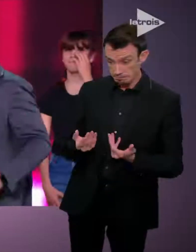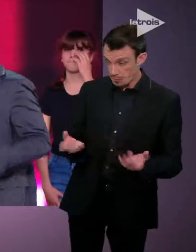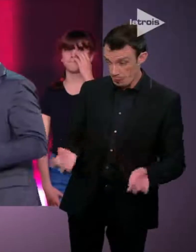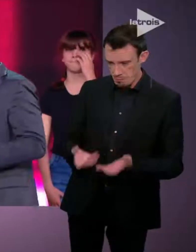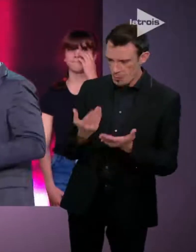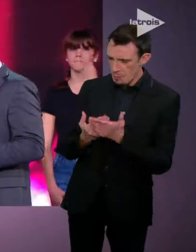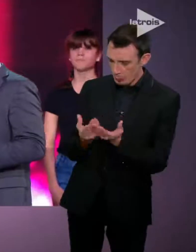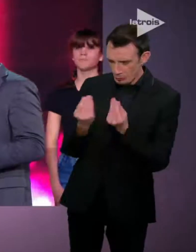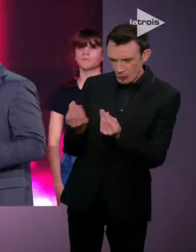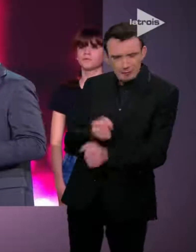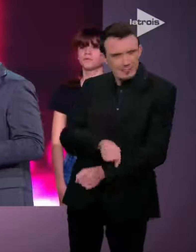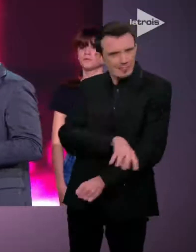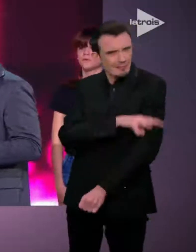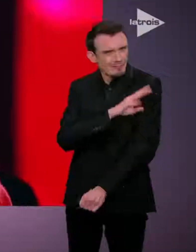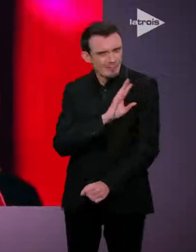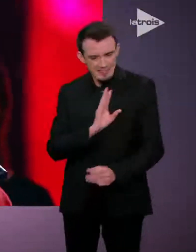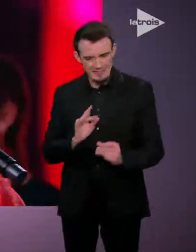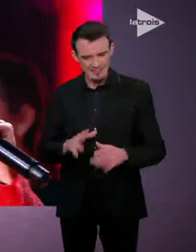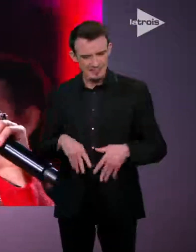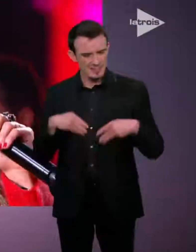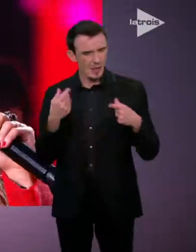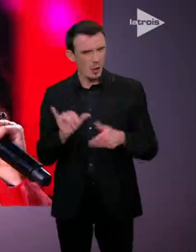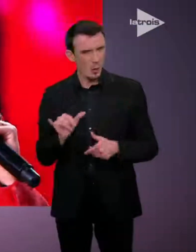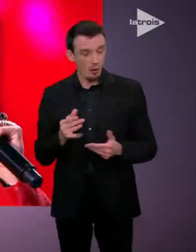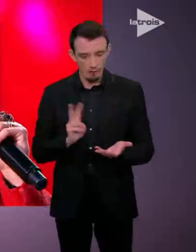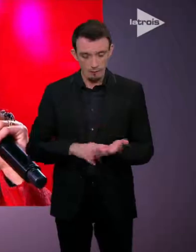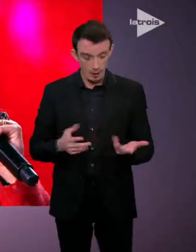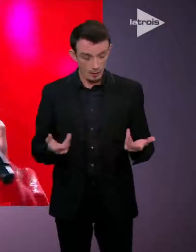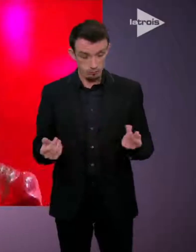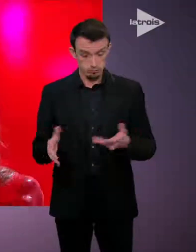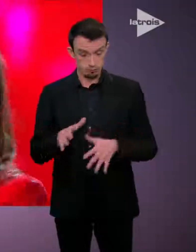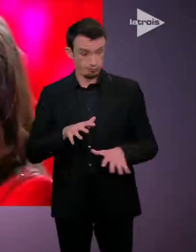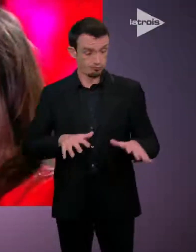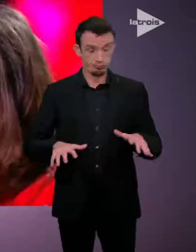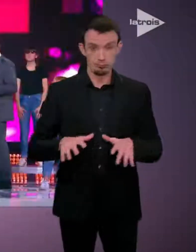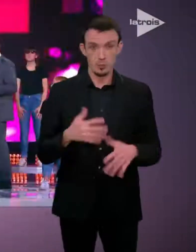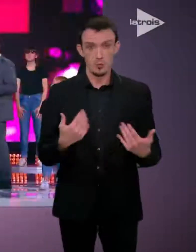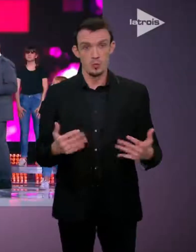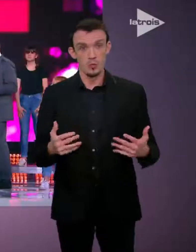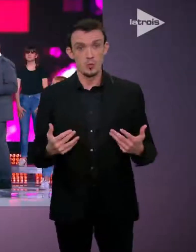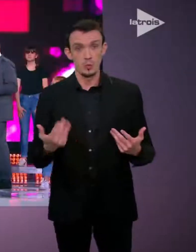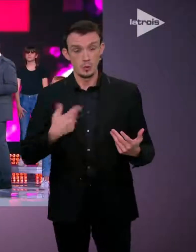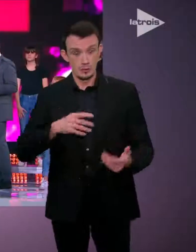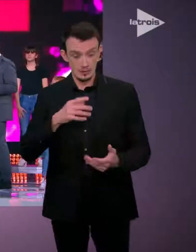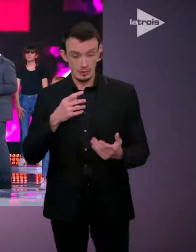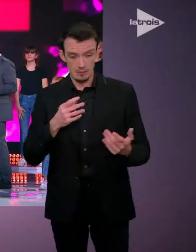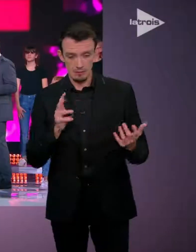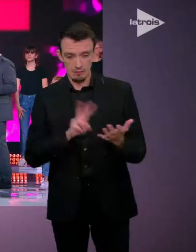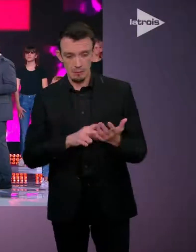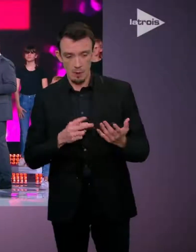choses. Il y a plein de choses qui se bousculent. Là, j'ai encore un petit peu du mal à atterrir. C'était un super moment de communion avec eux, tant sur